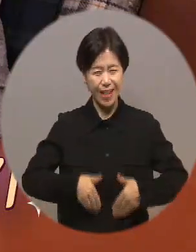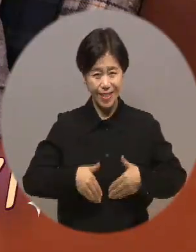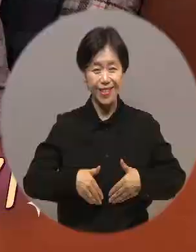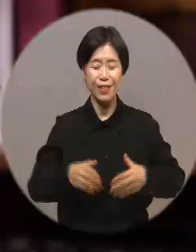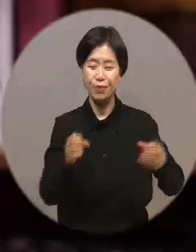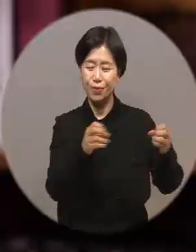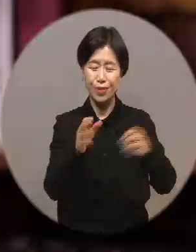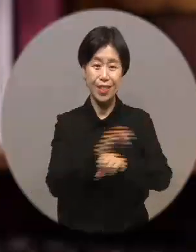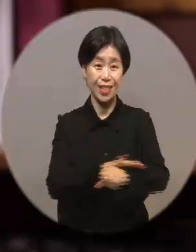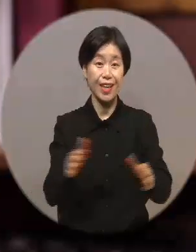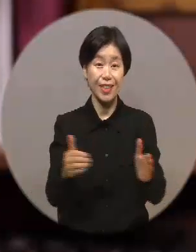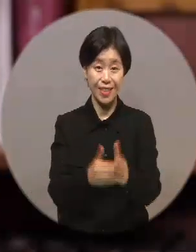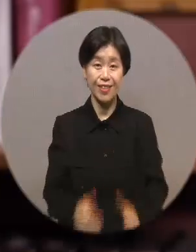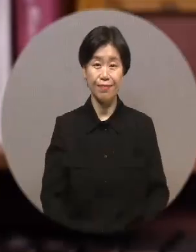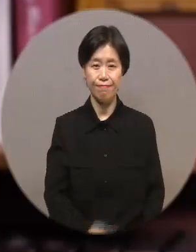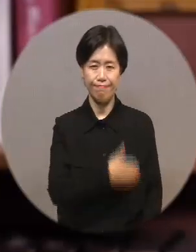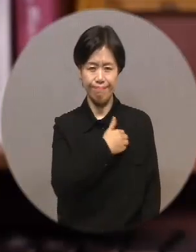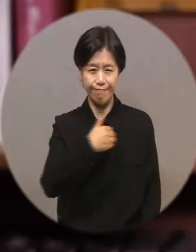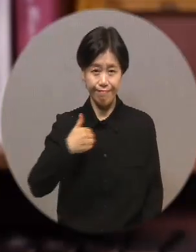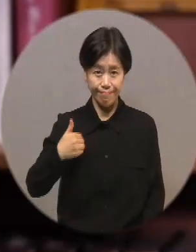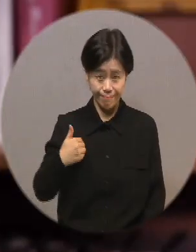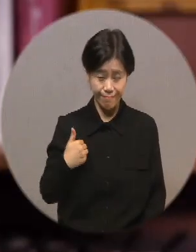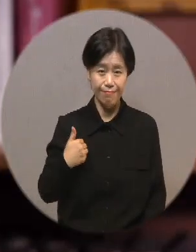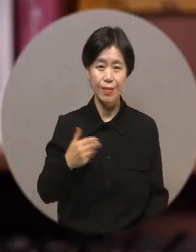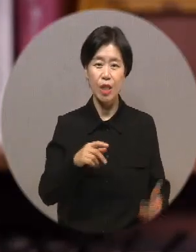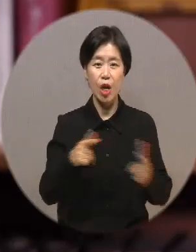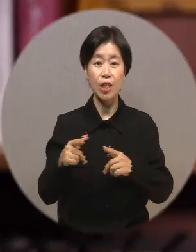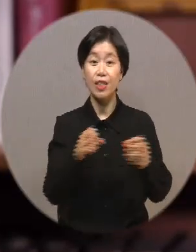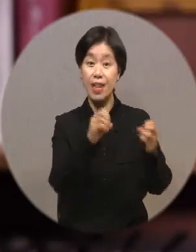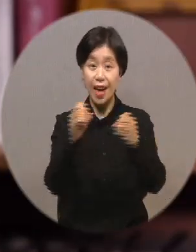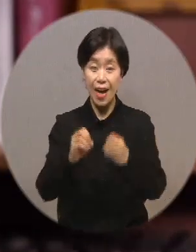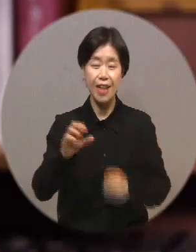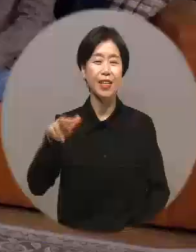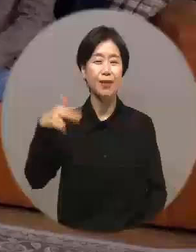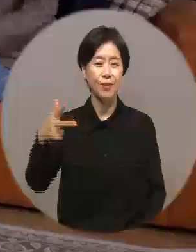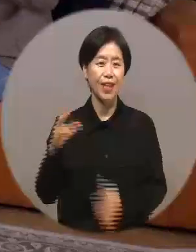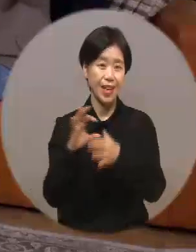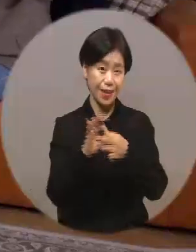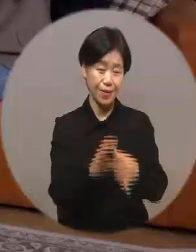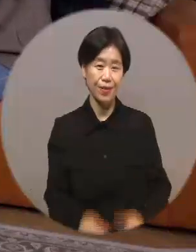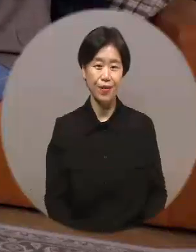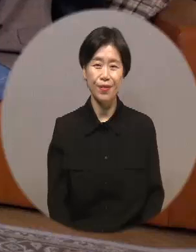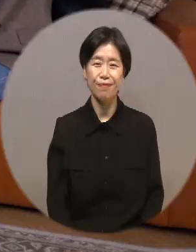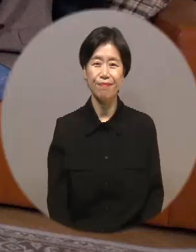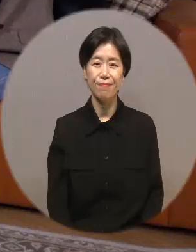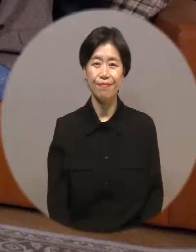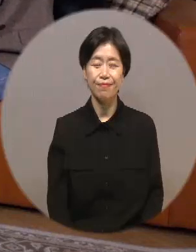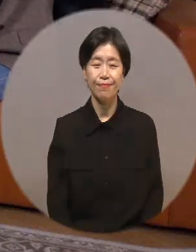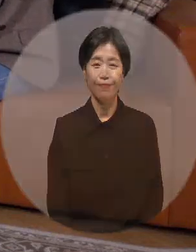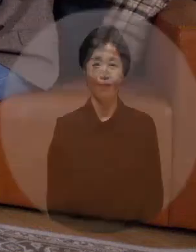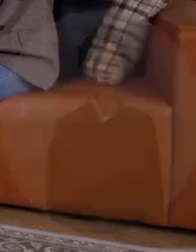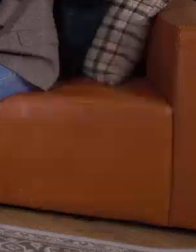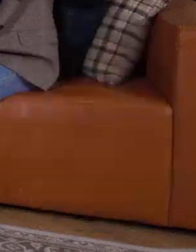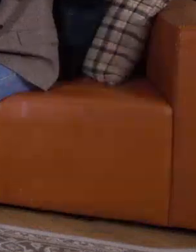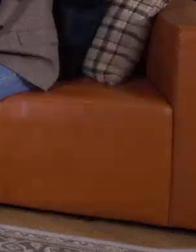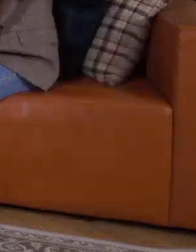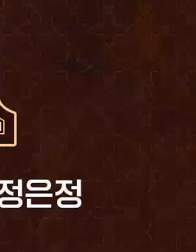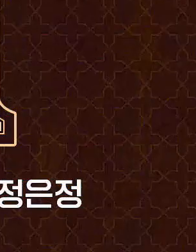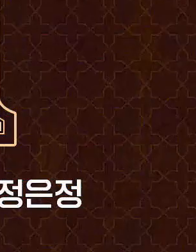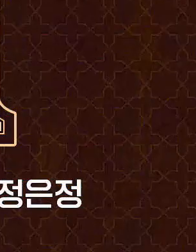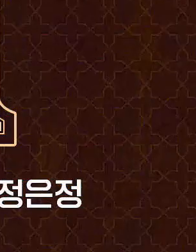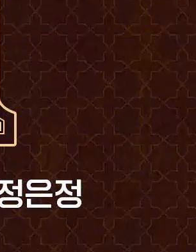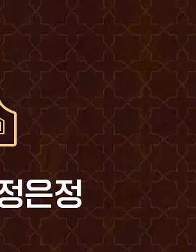이어가 왔습니다. 담대하고 담담한 통일 담담은 다음 시간에 계속됩니다. 통일 담담.